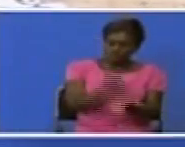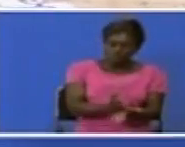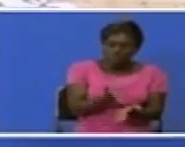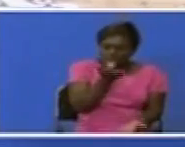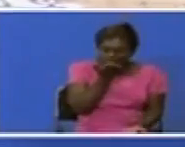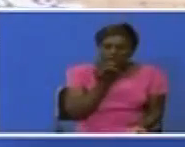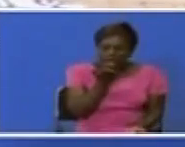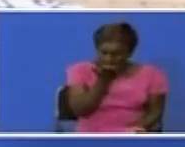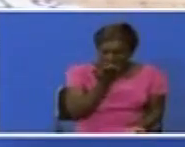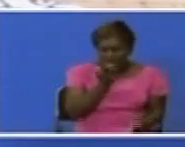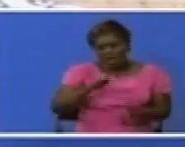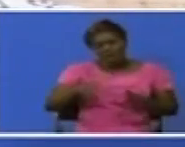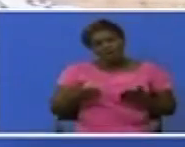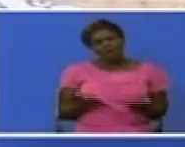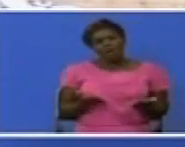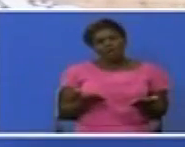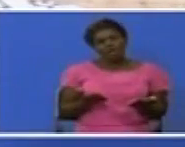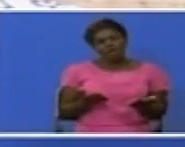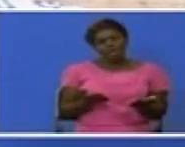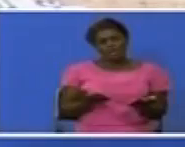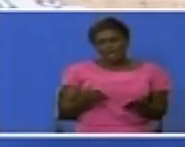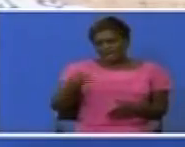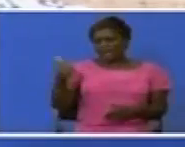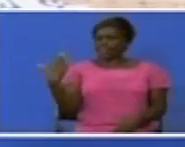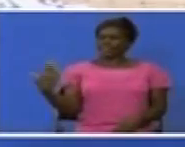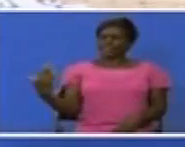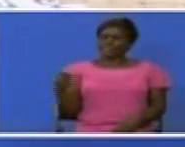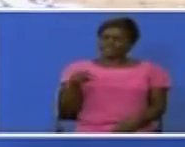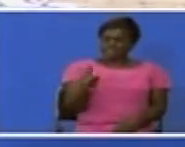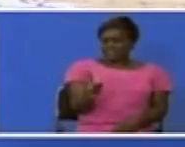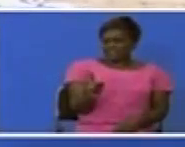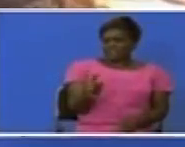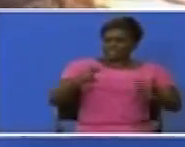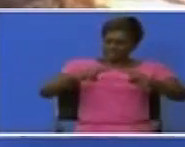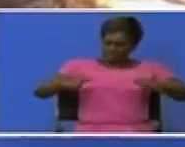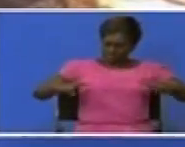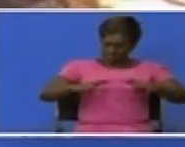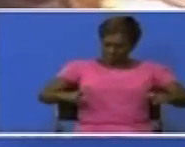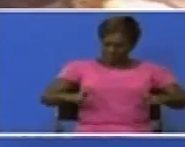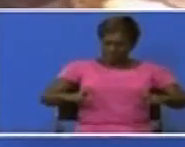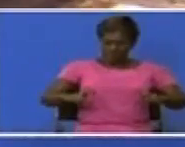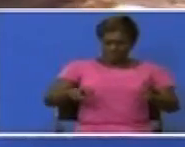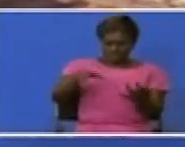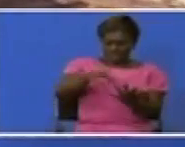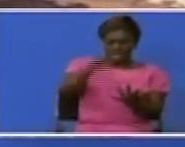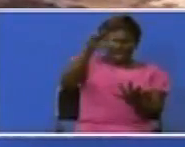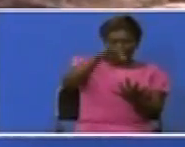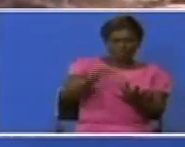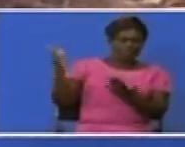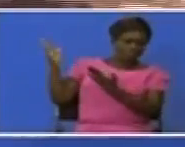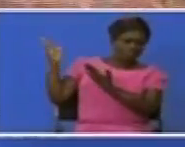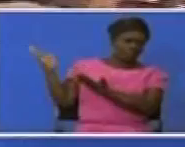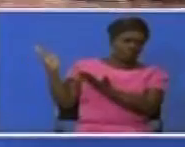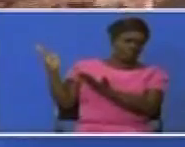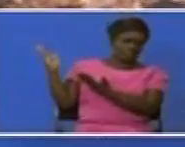honey or trigam, and therefore that is part for investigation. Tayari sampuli ya rojo hilo kutoka